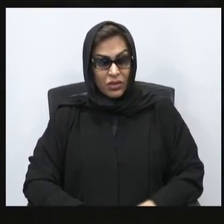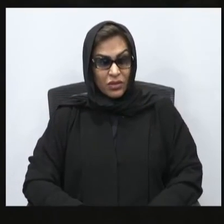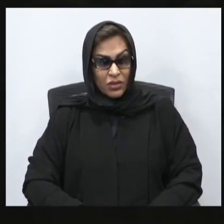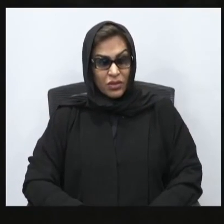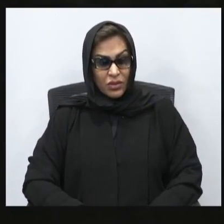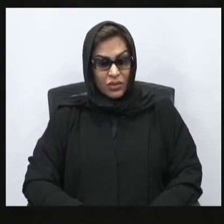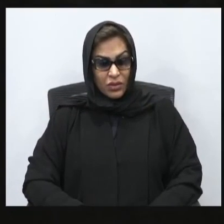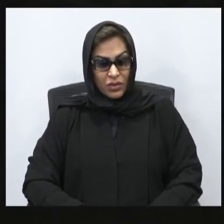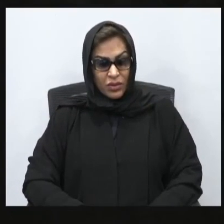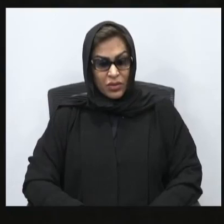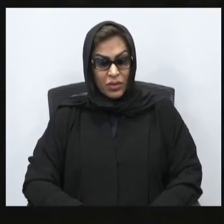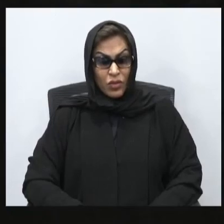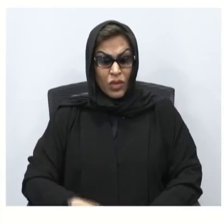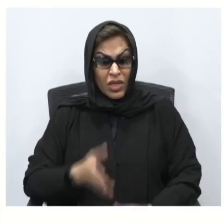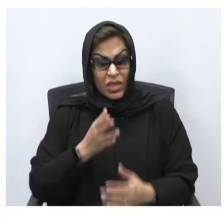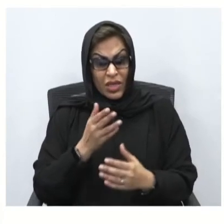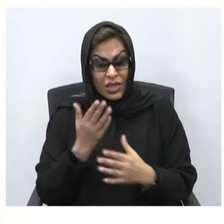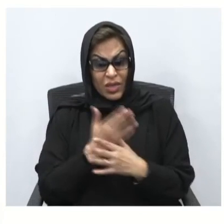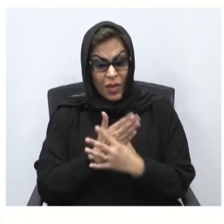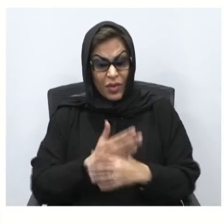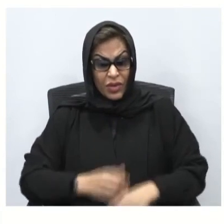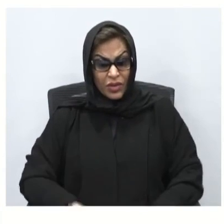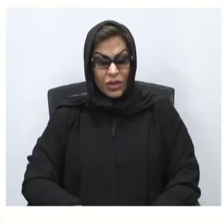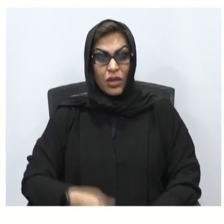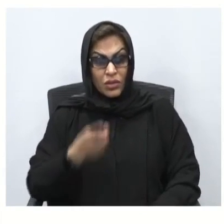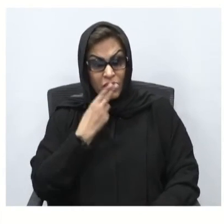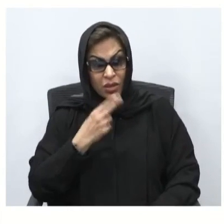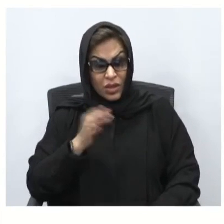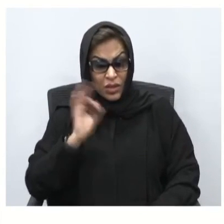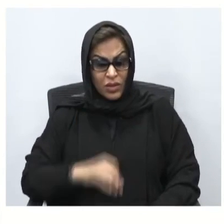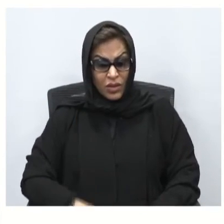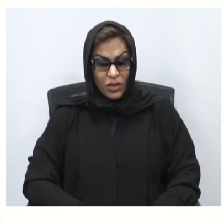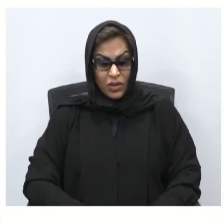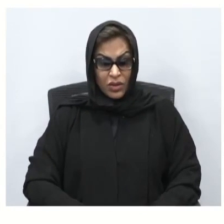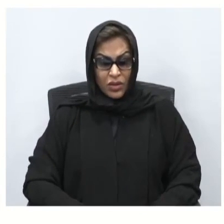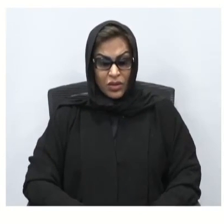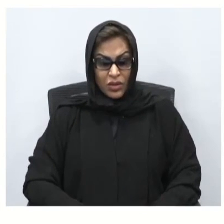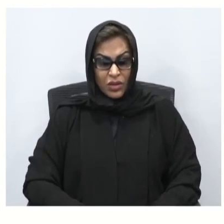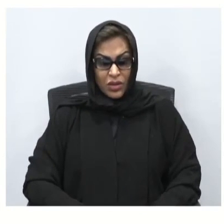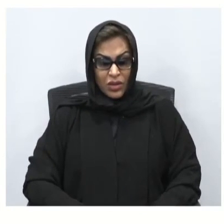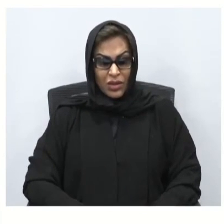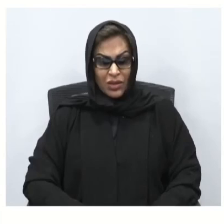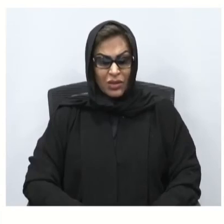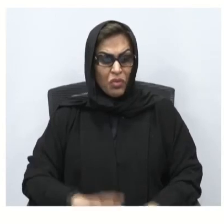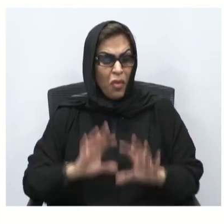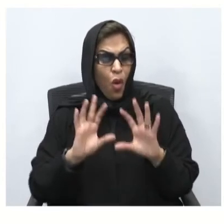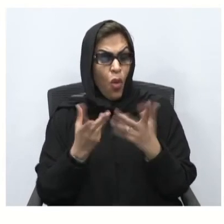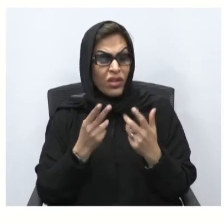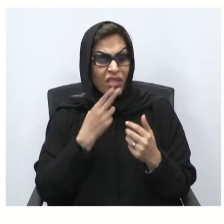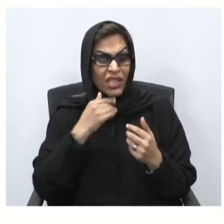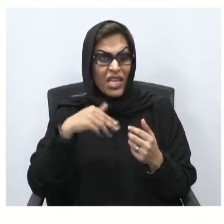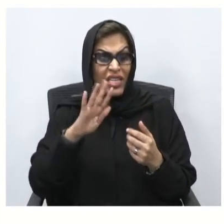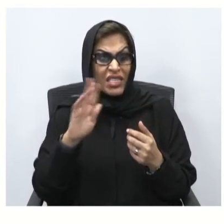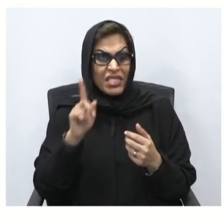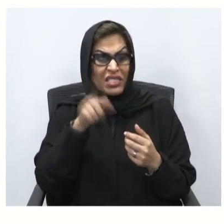القصيبات مسبباته طبعا التدخين واصعب نو نوع هو التدخين السلبي ما هو التدخين السلبي